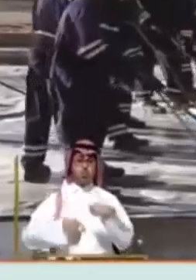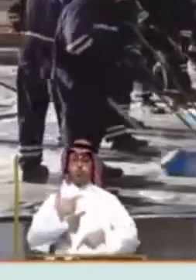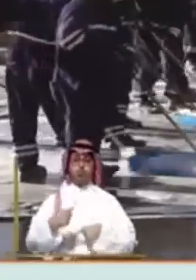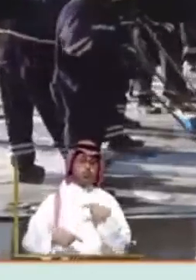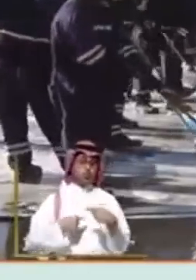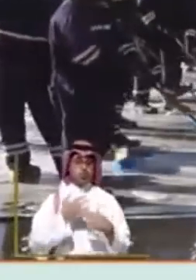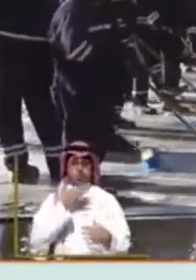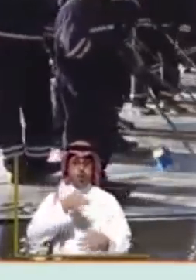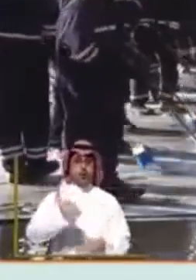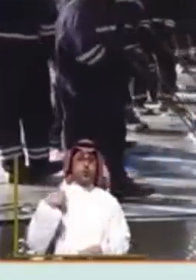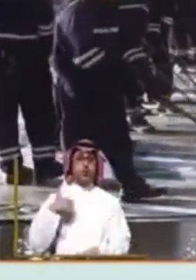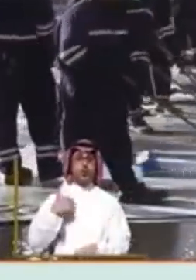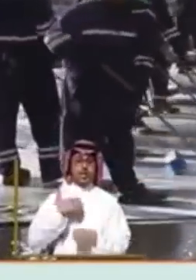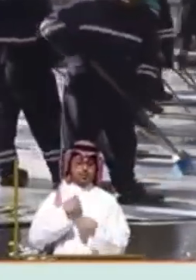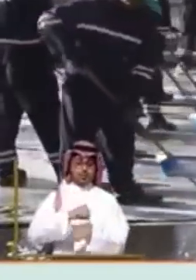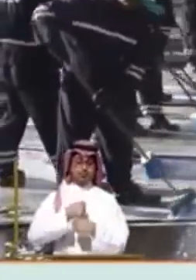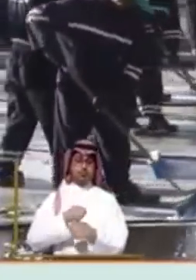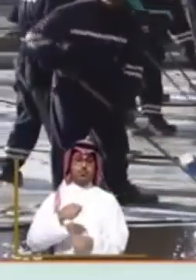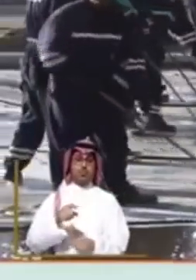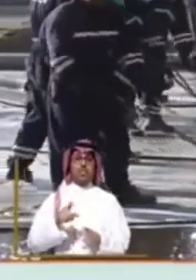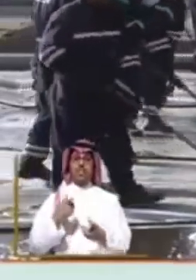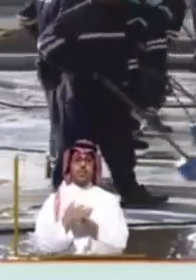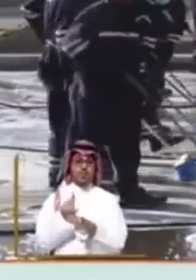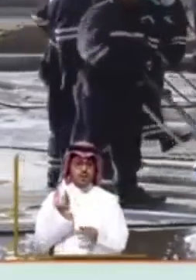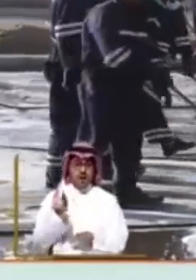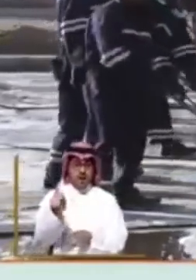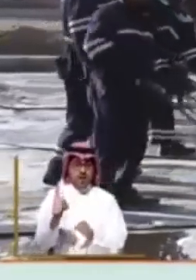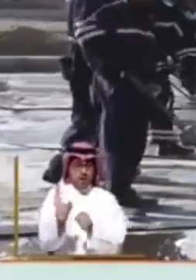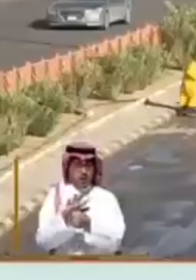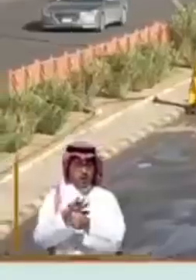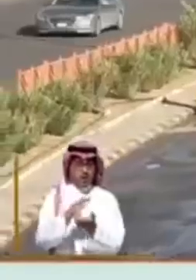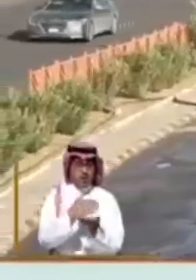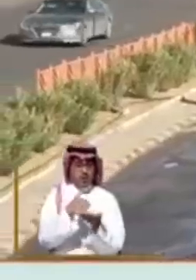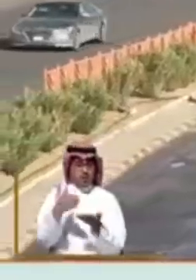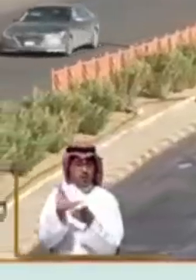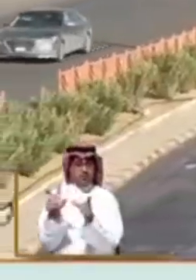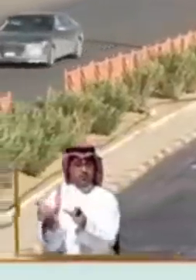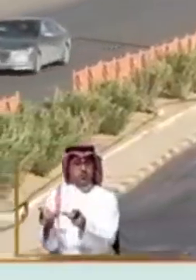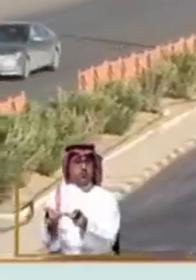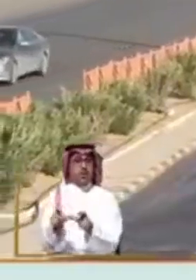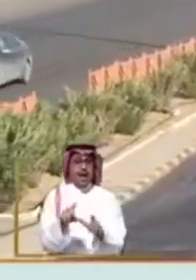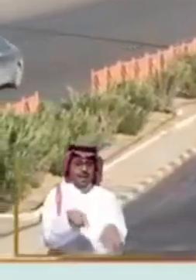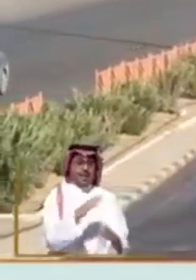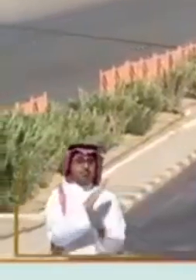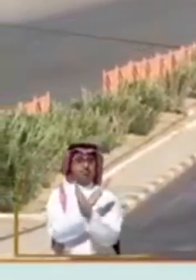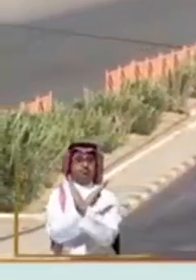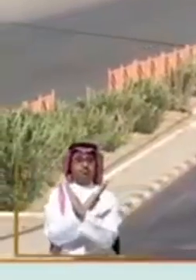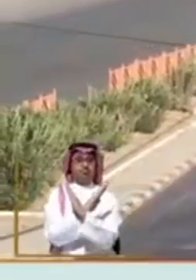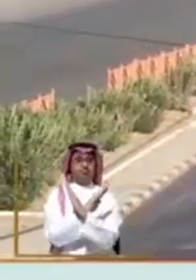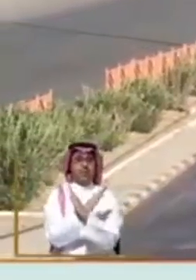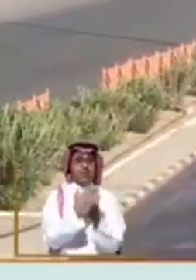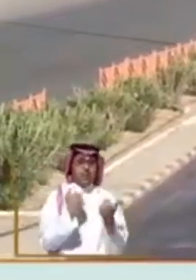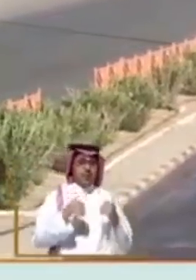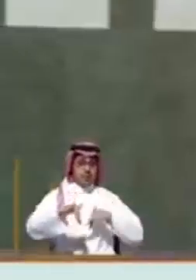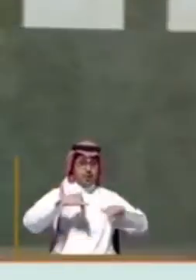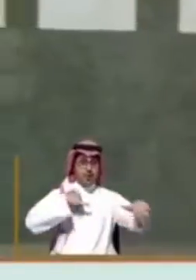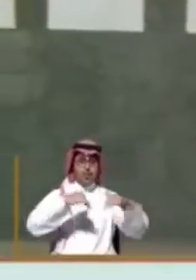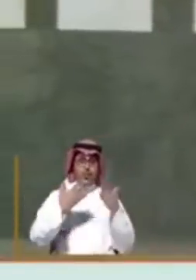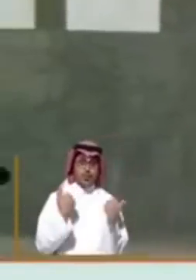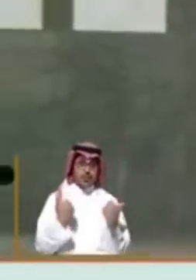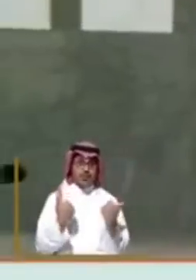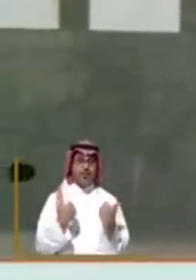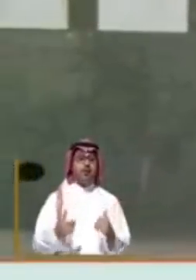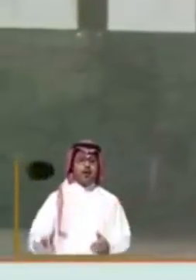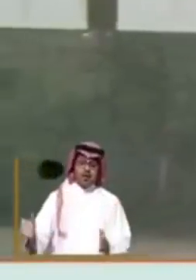التي تنفذها الوزارة لمكافحة فيروس كورونا المستجد خلال فترة منع التجول برش وتطهير الأحياء والمرافق